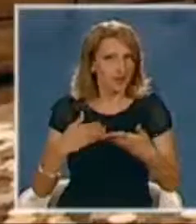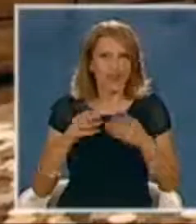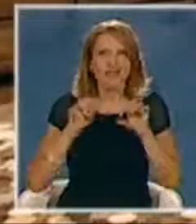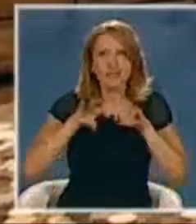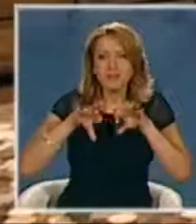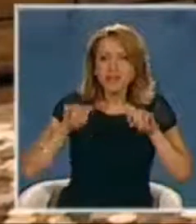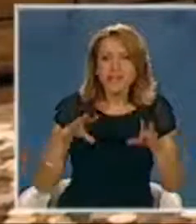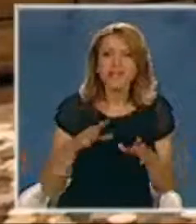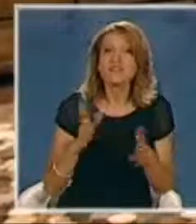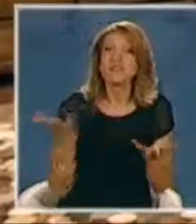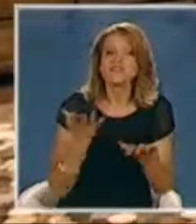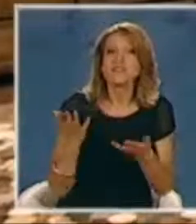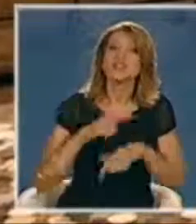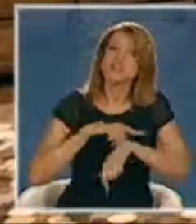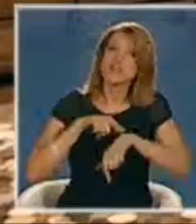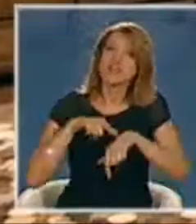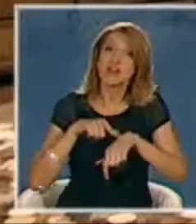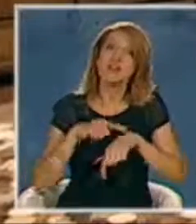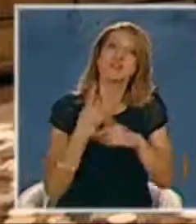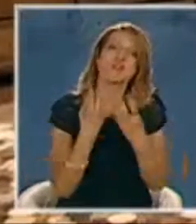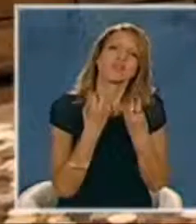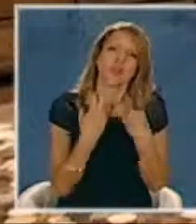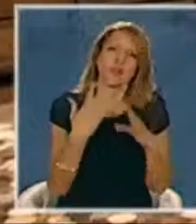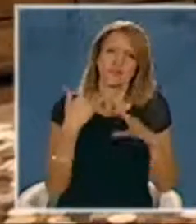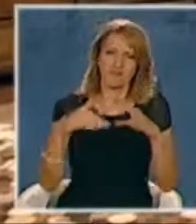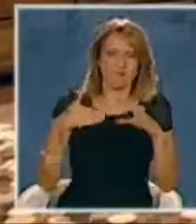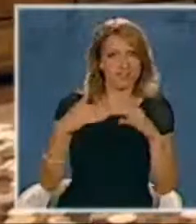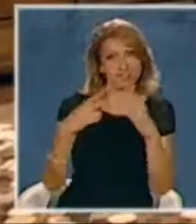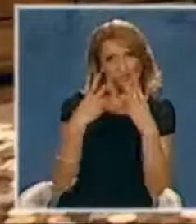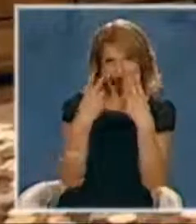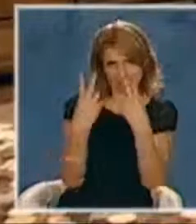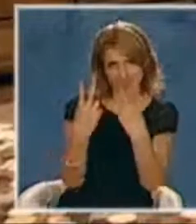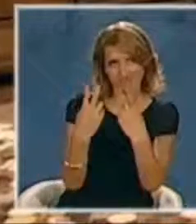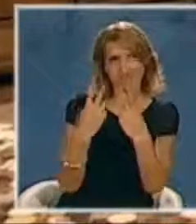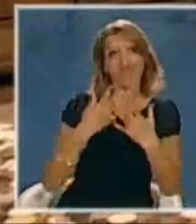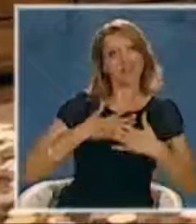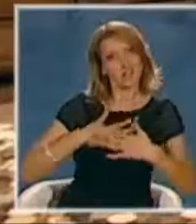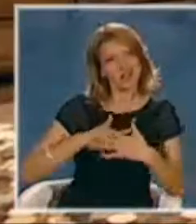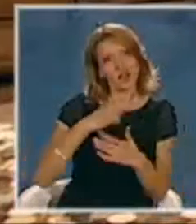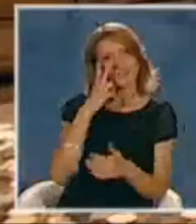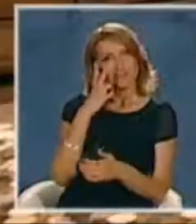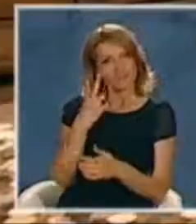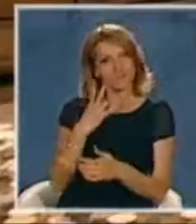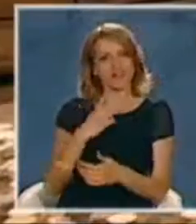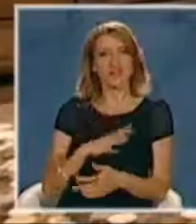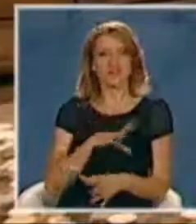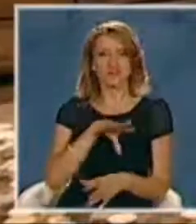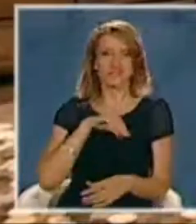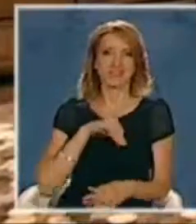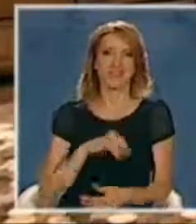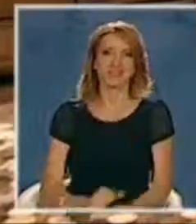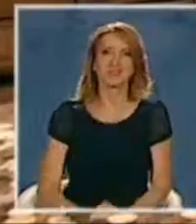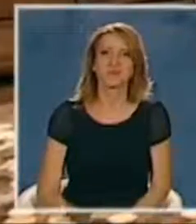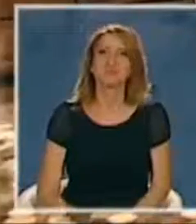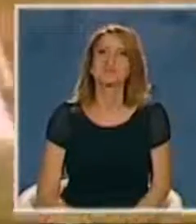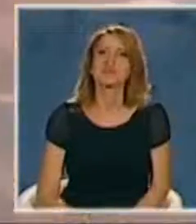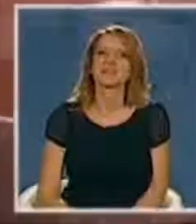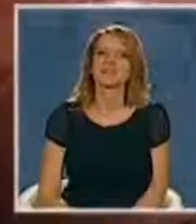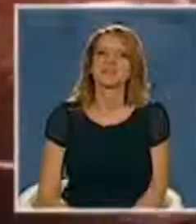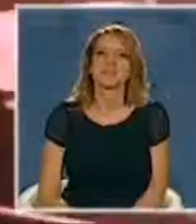че е време за последното, едно от най-хубавите видеа. Моля те, настани се удобно и нека го изгледаме заедно.